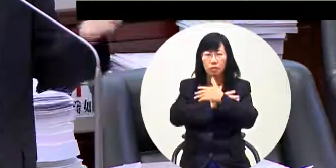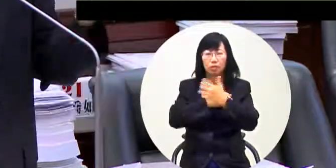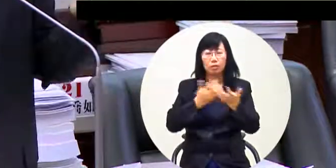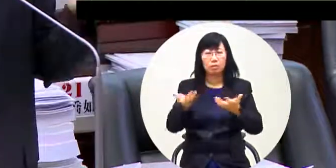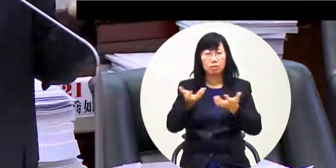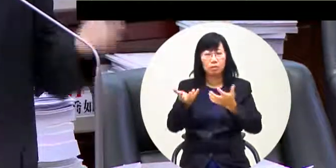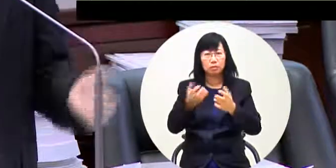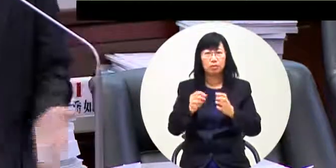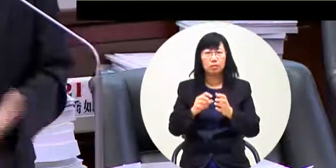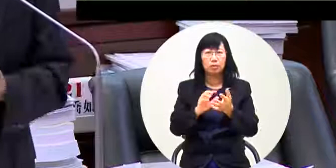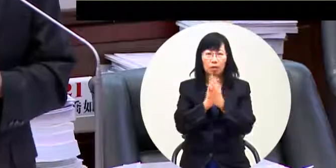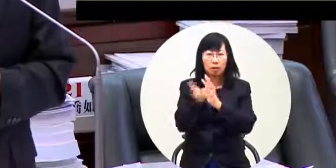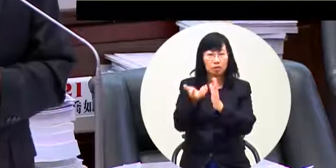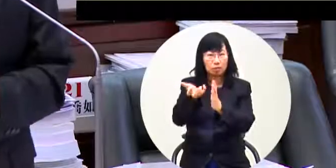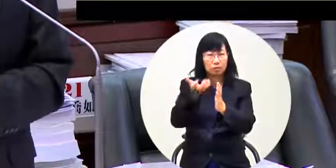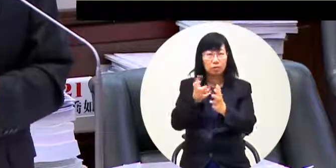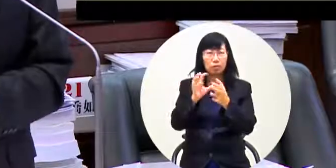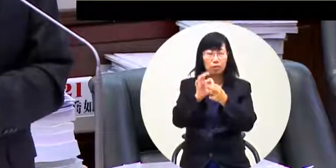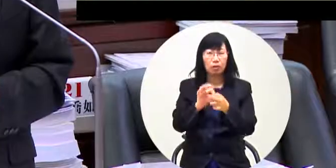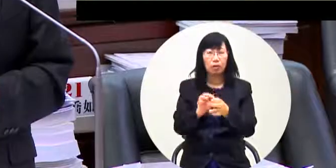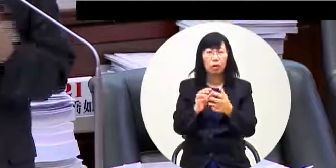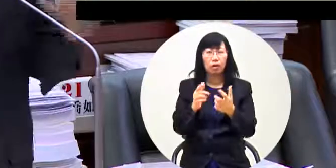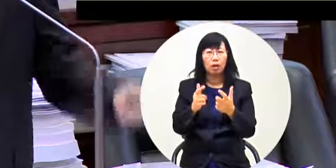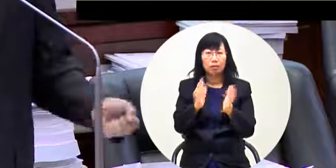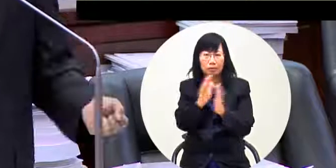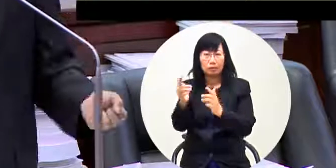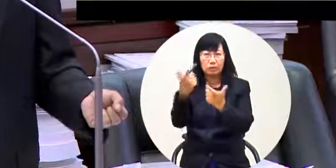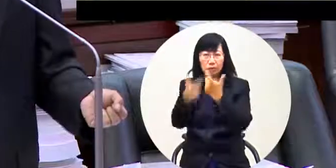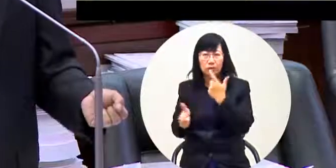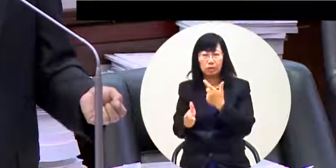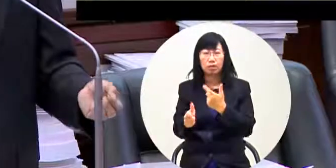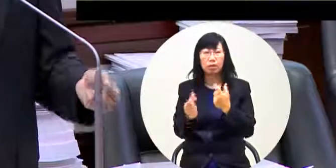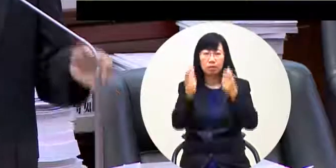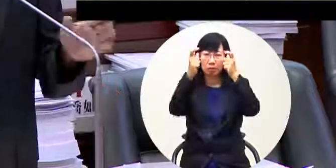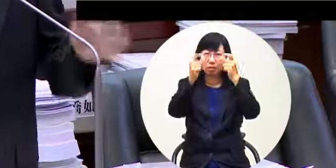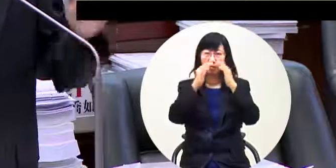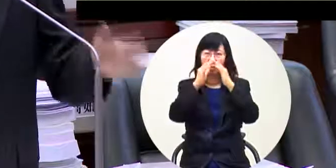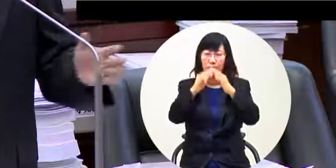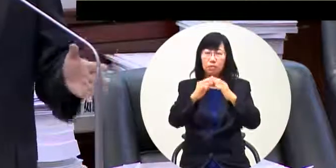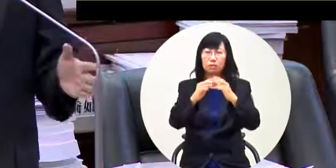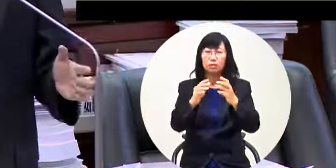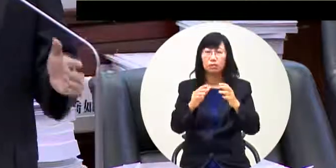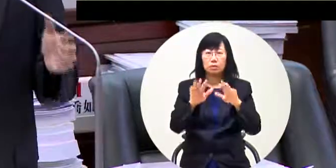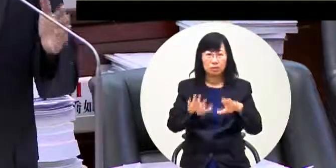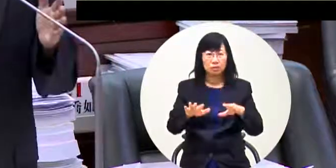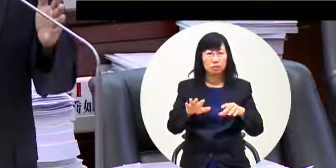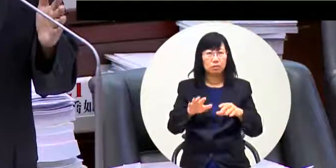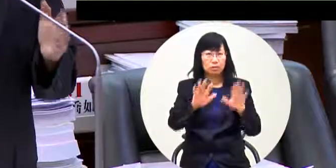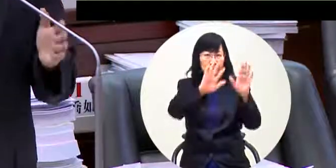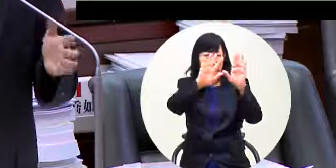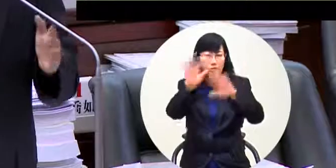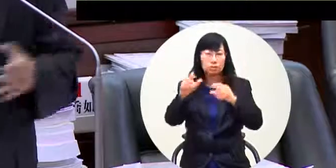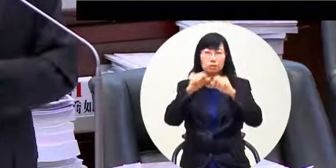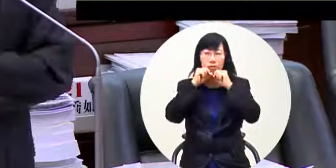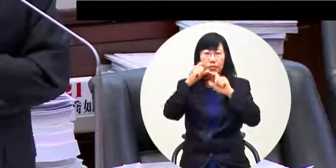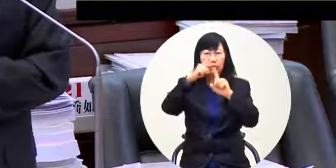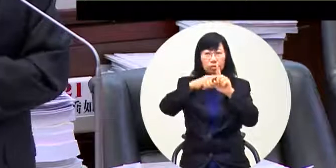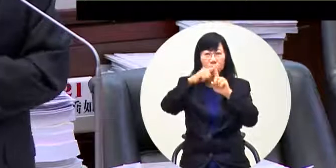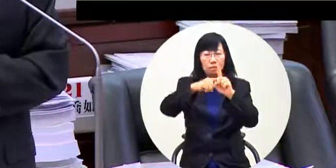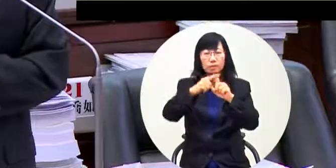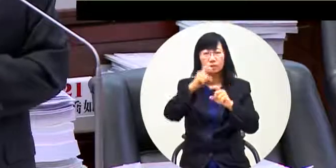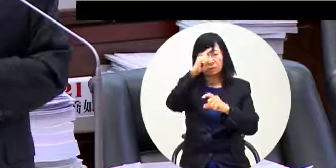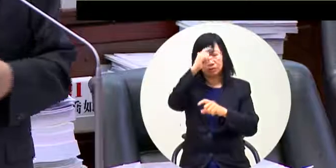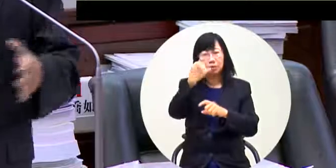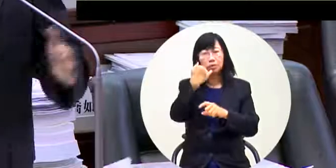理的，我们的现有的高雄的环境品质，我们希望合理争取到统筹分配